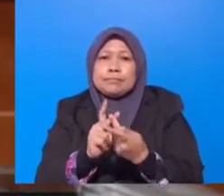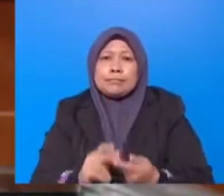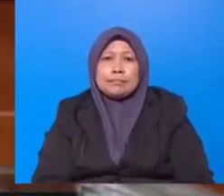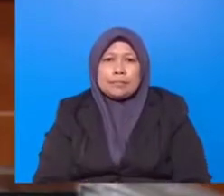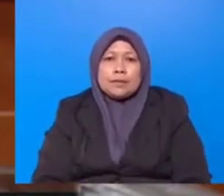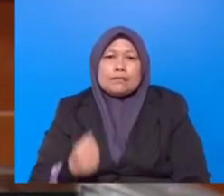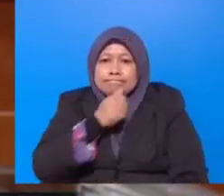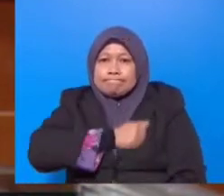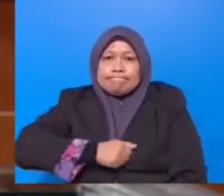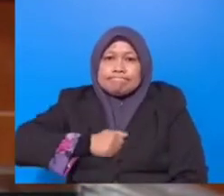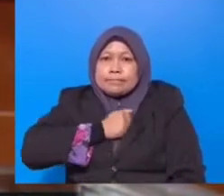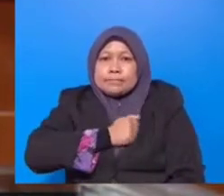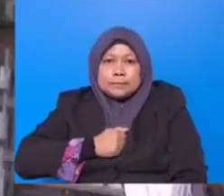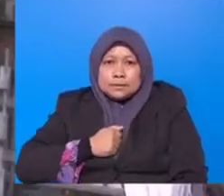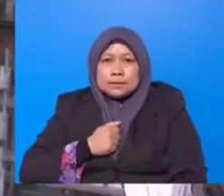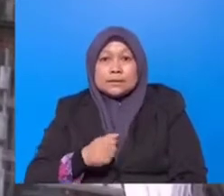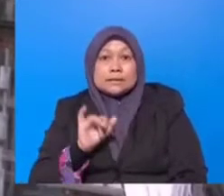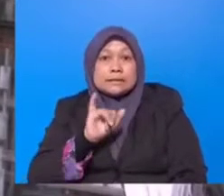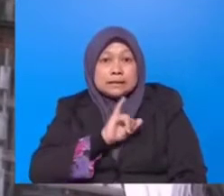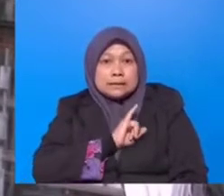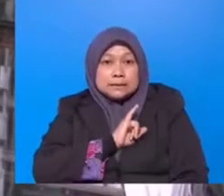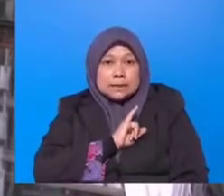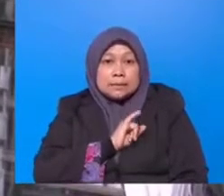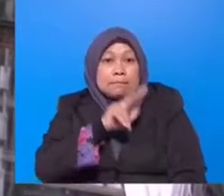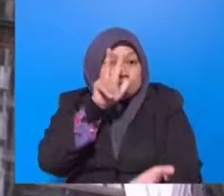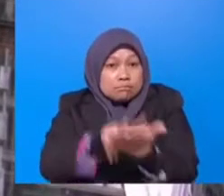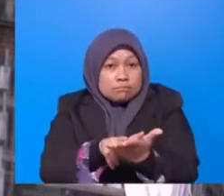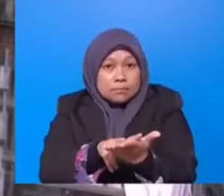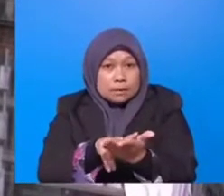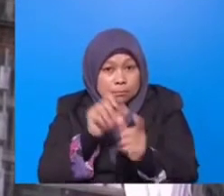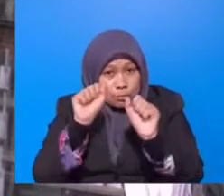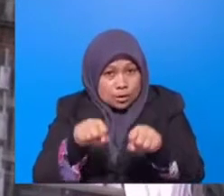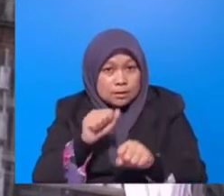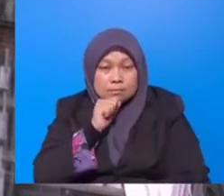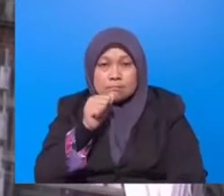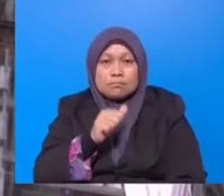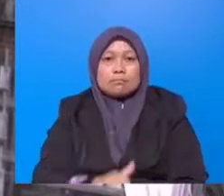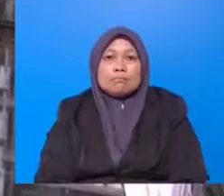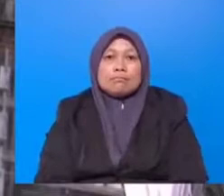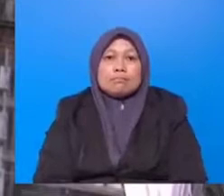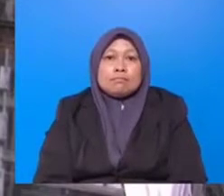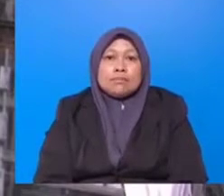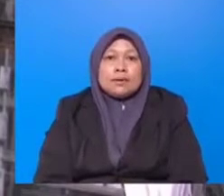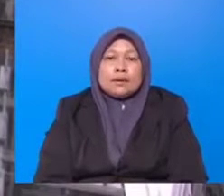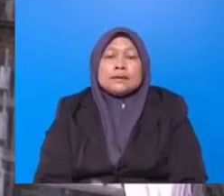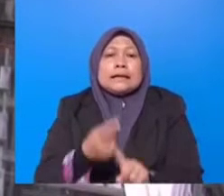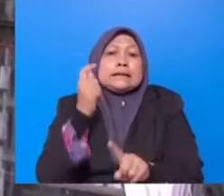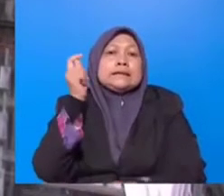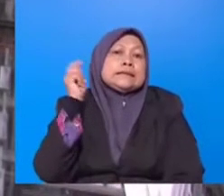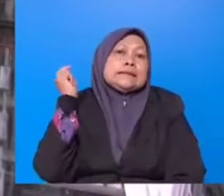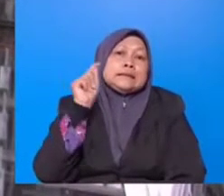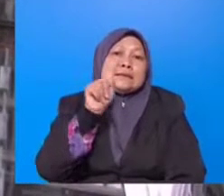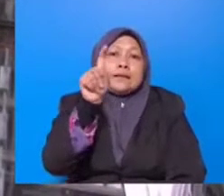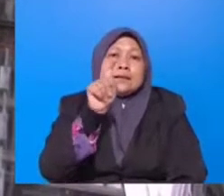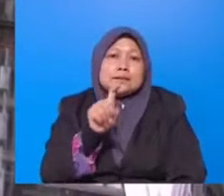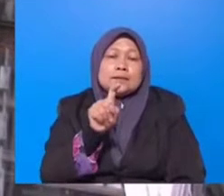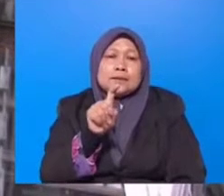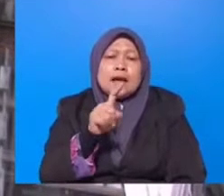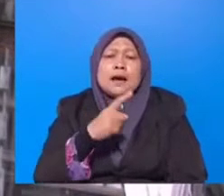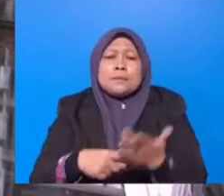maaf atas jadi betul saya mohon pengesahan boleh daripada Salam tadi